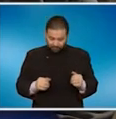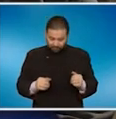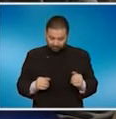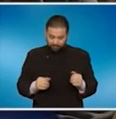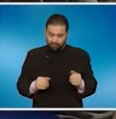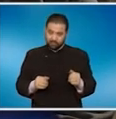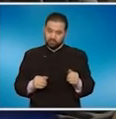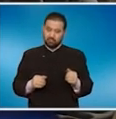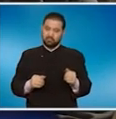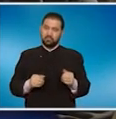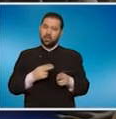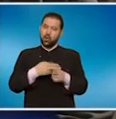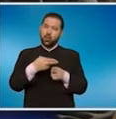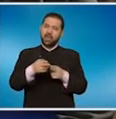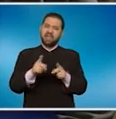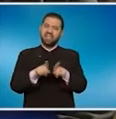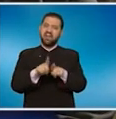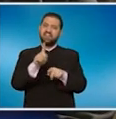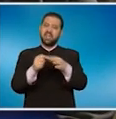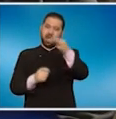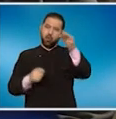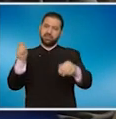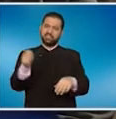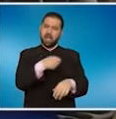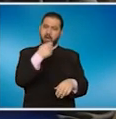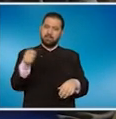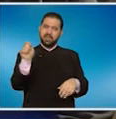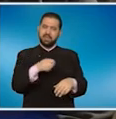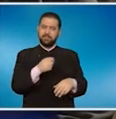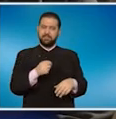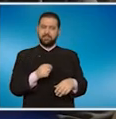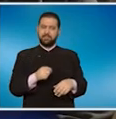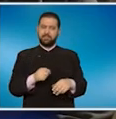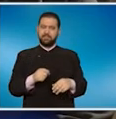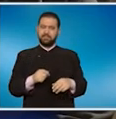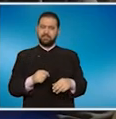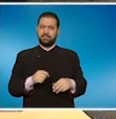așa de curată ca o sabie, așa de